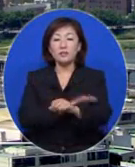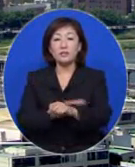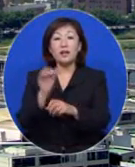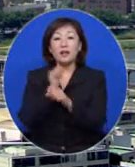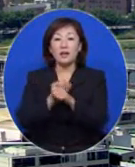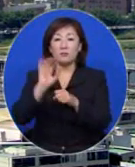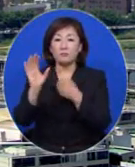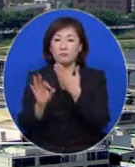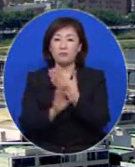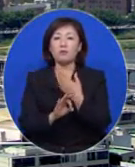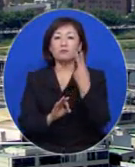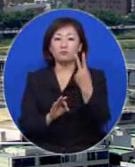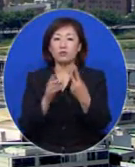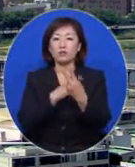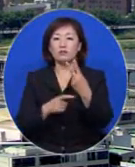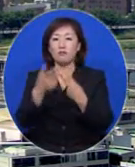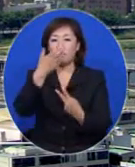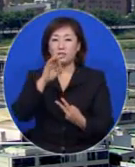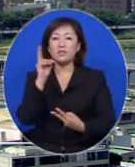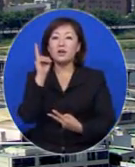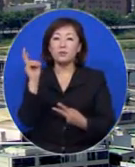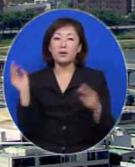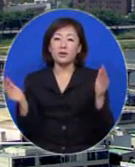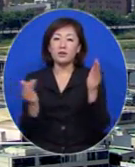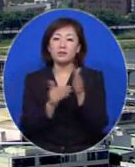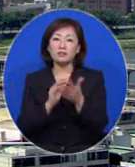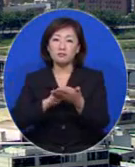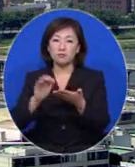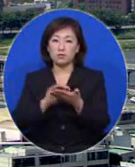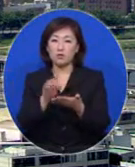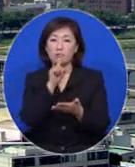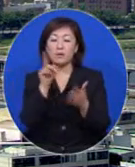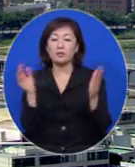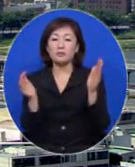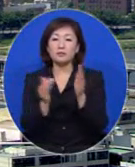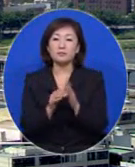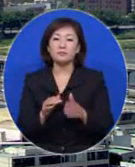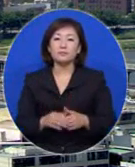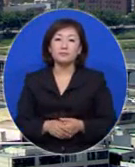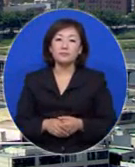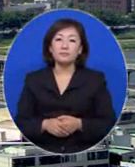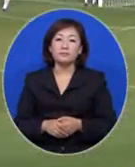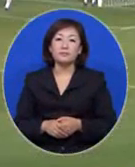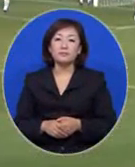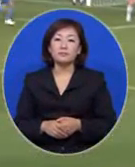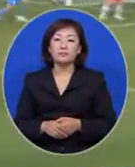마리 토끼를 모두 잡을 수 있을 것이란 분석이 나오고 있습니다. 보도에 송장섭 기자입니다.